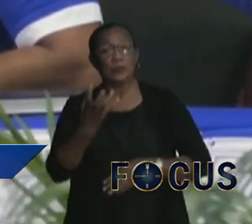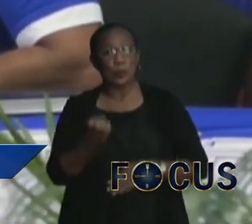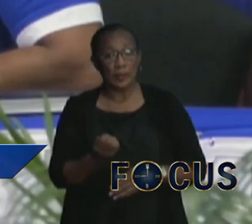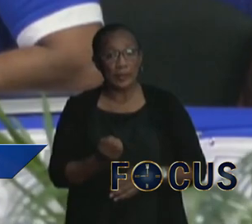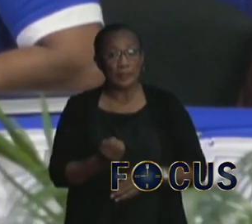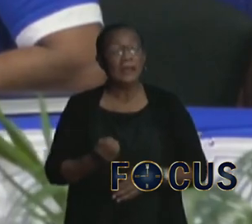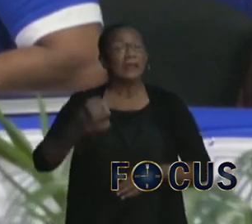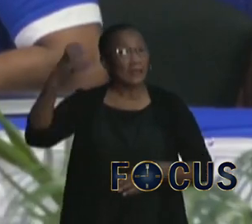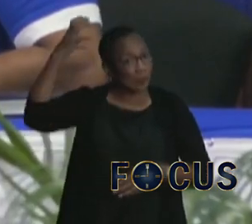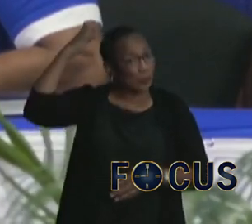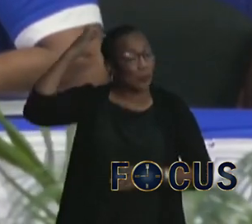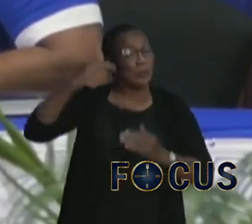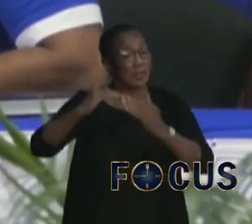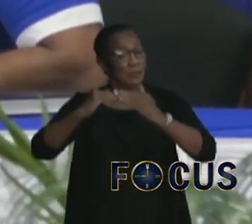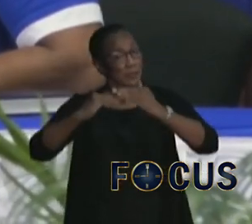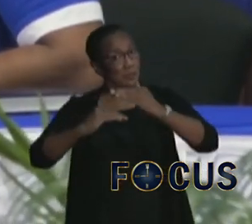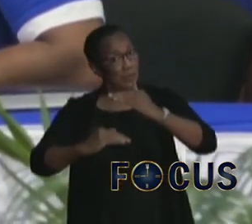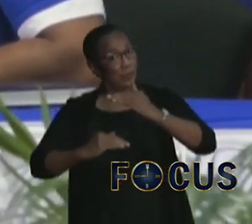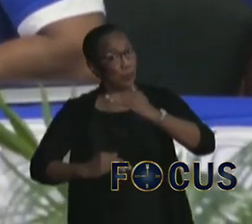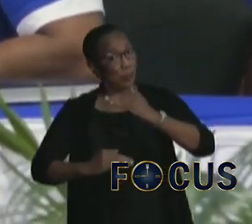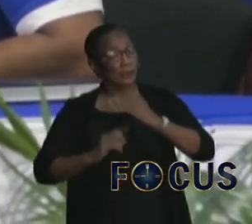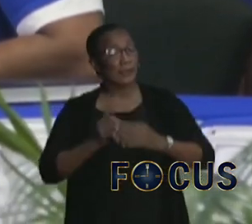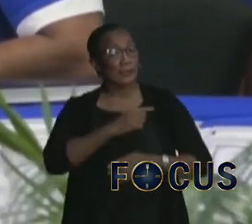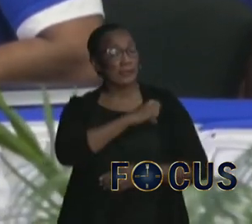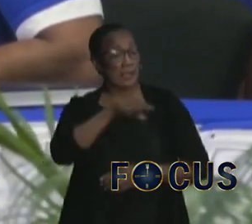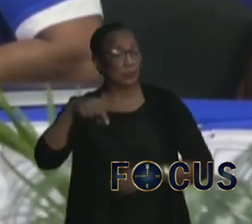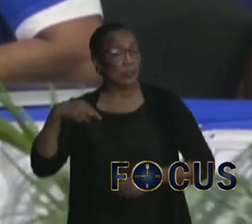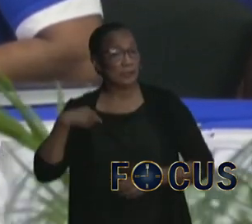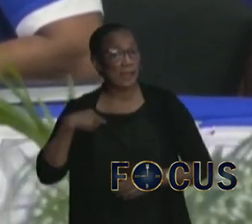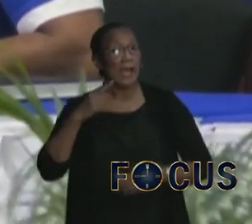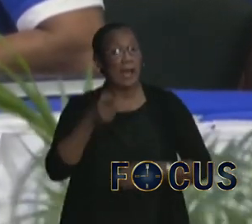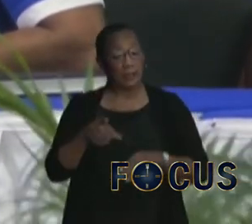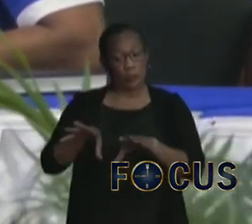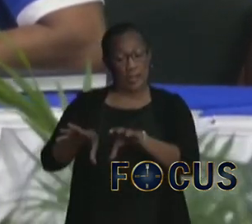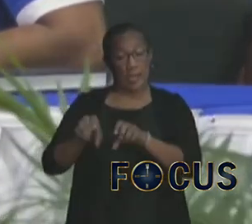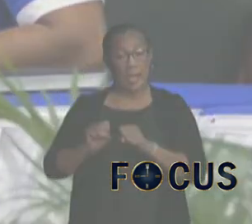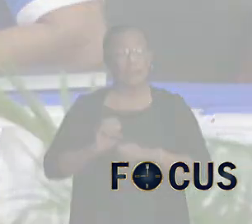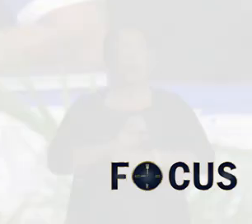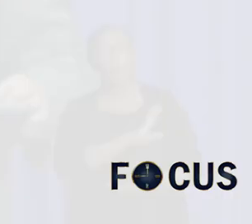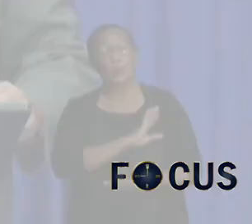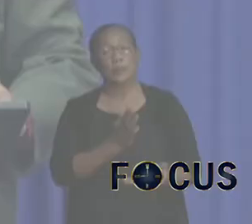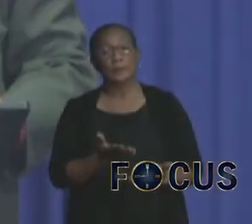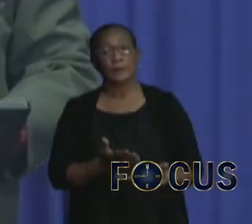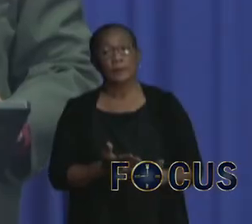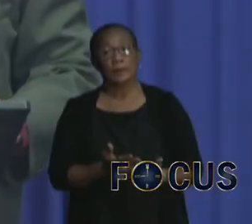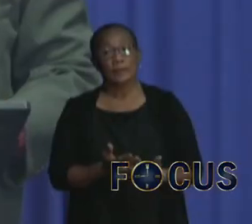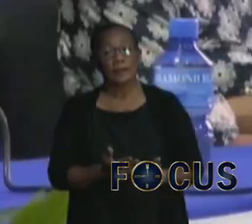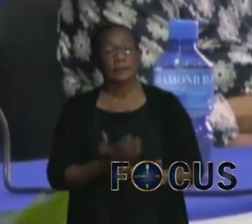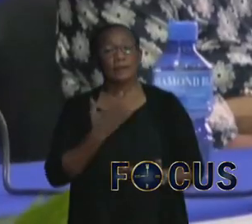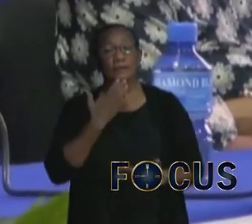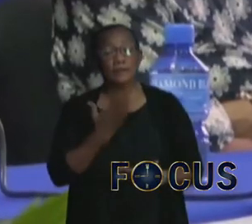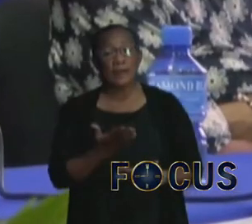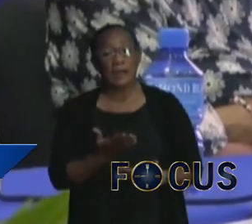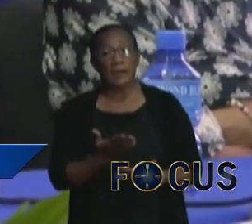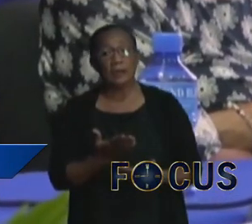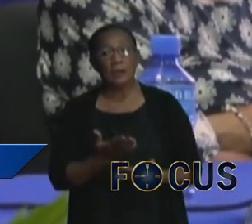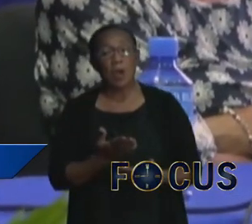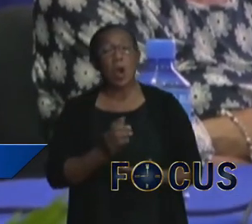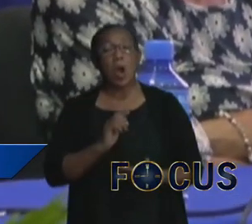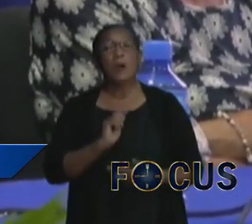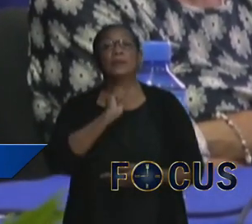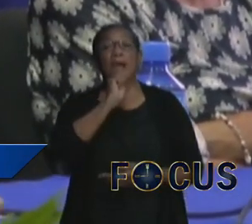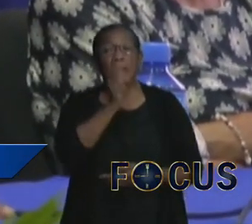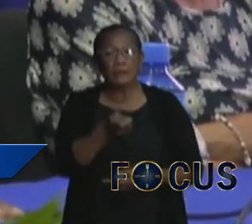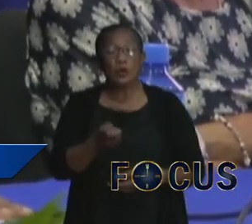cases afnemen, dat ligt aan onszelf. Als we houden aan de COVID-maatregelen, moet het wel lukken. Aan mij is gevraagd om de